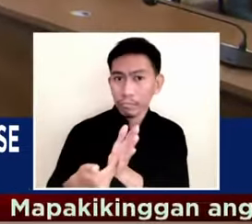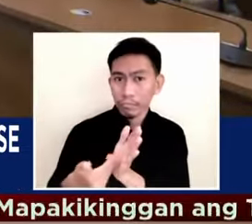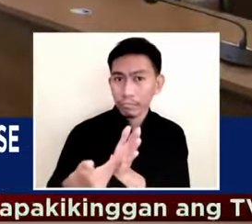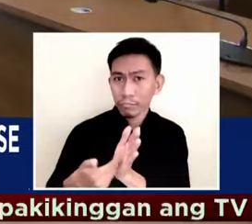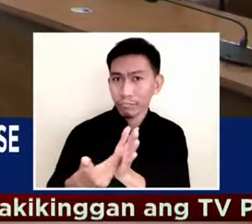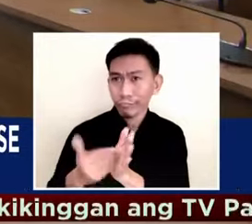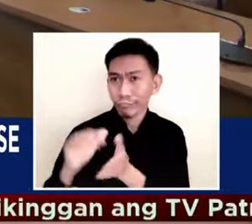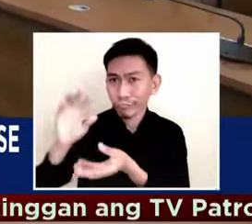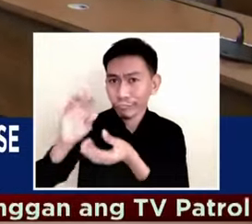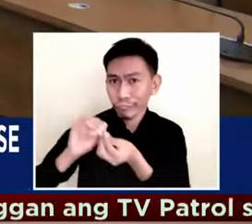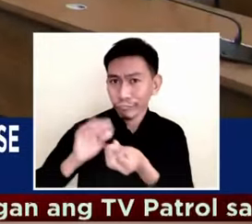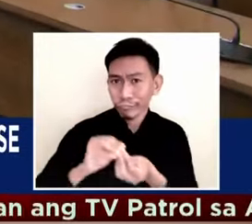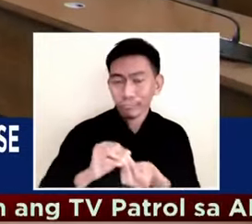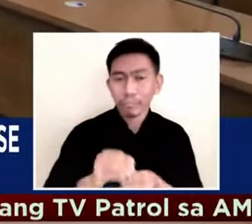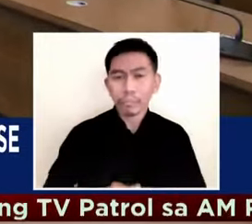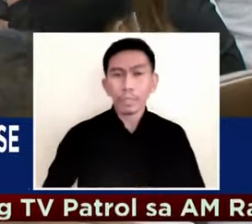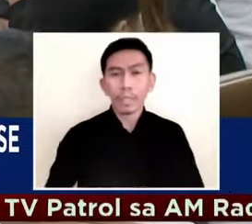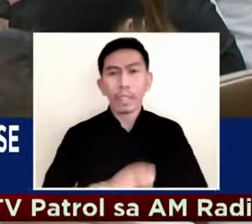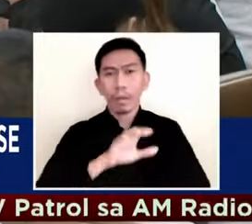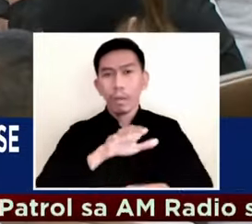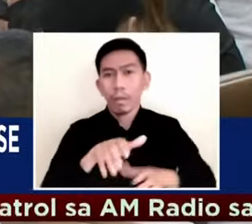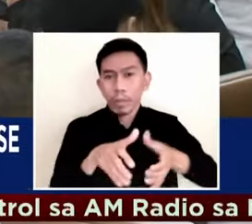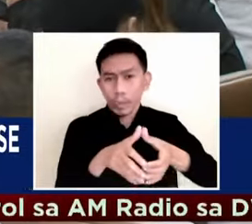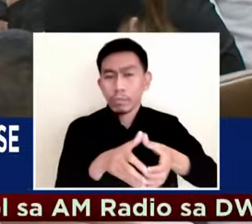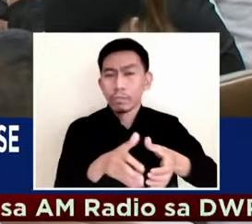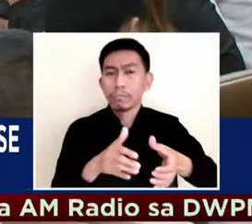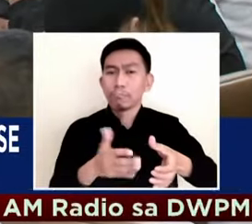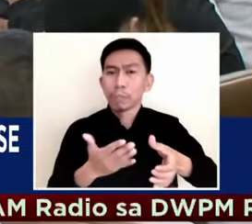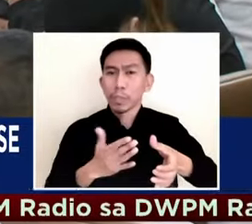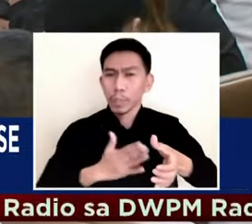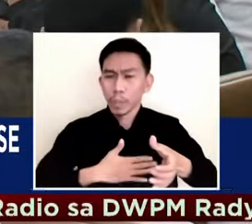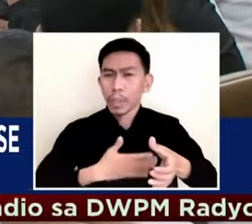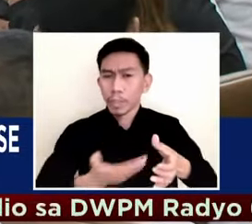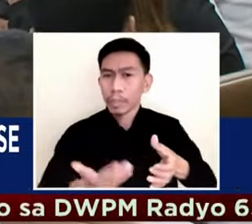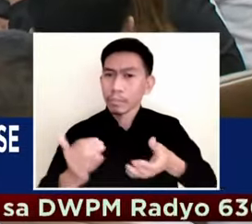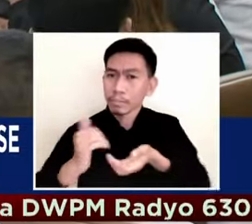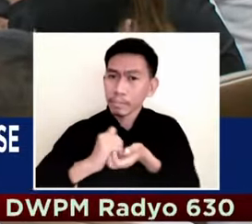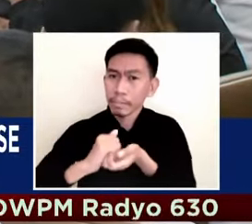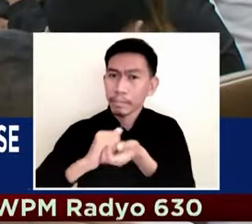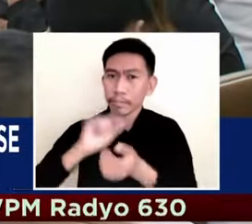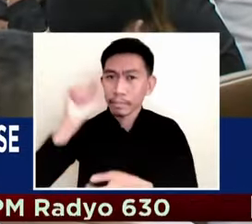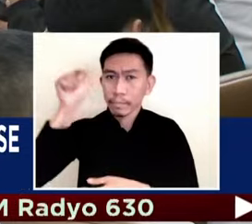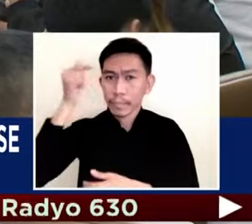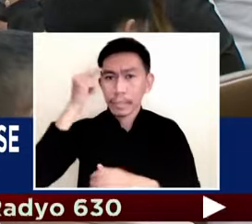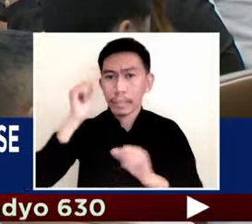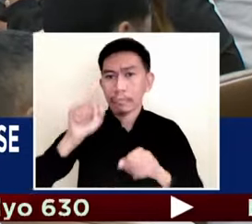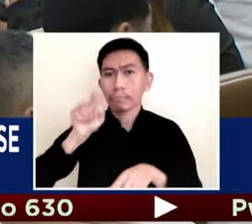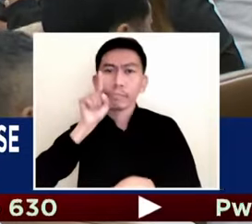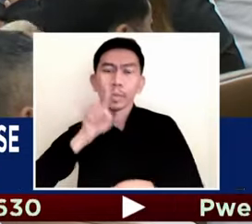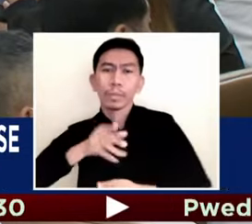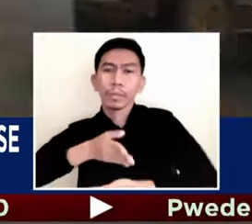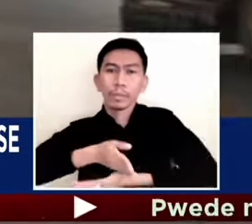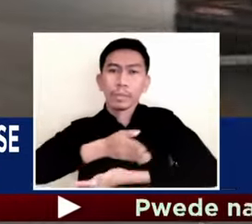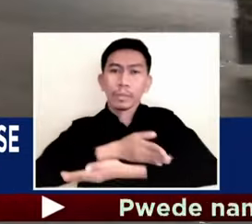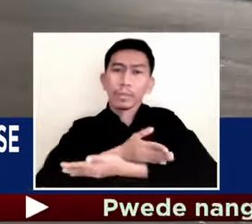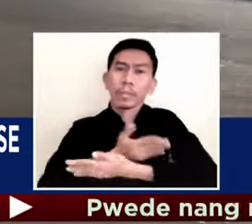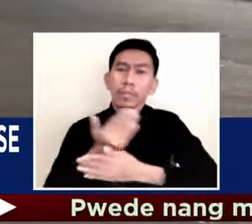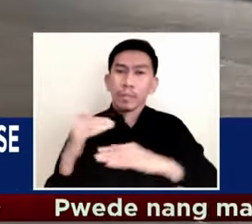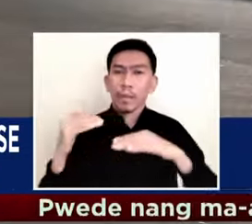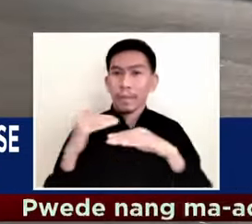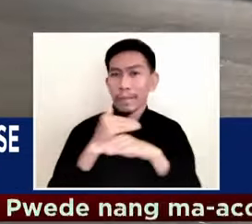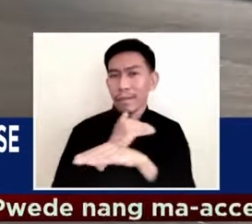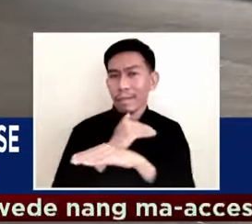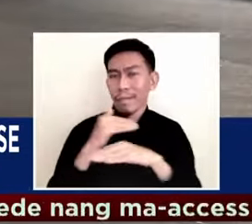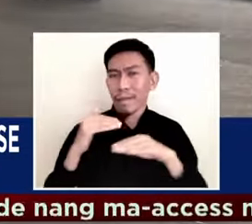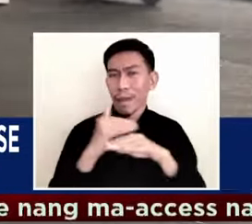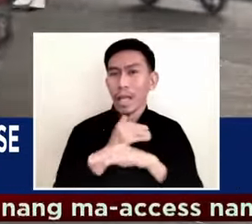Dagdag ng grupo, handa silang makipagtulungan sa gobyerno para mapabuti ang daloy ng trapiko nang hindi na kailangang